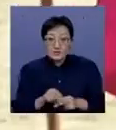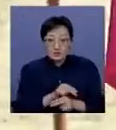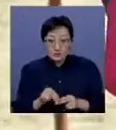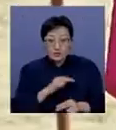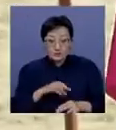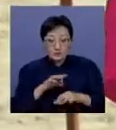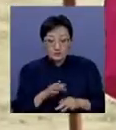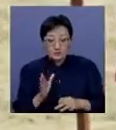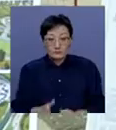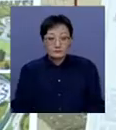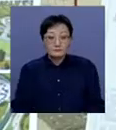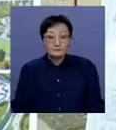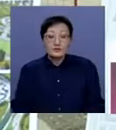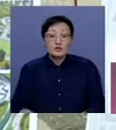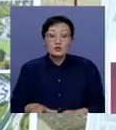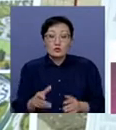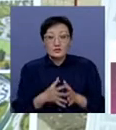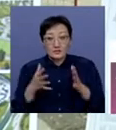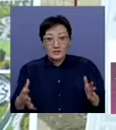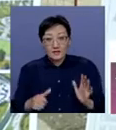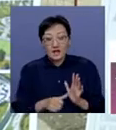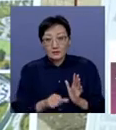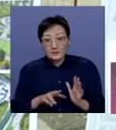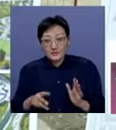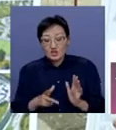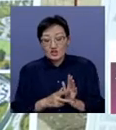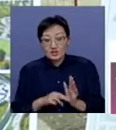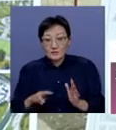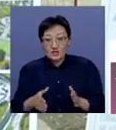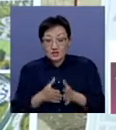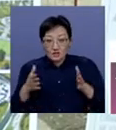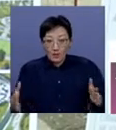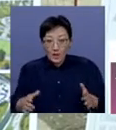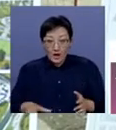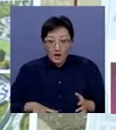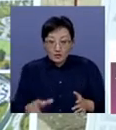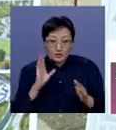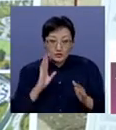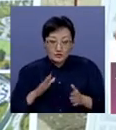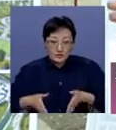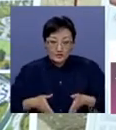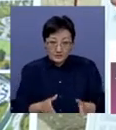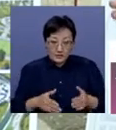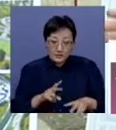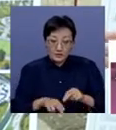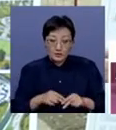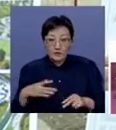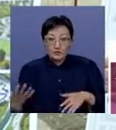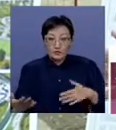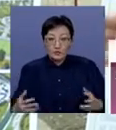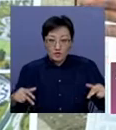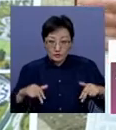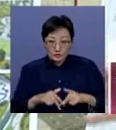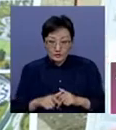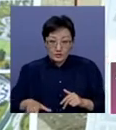Жол кеңейтіліп, 6 метрден 8 метрге дейін кеңейтіліп, арық жүйесі салынып, екі жағынан жаңағы жаяу